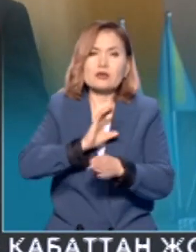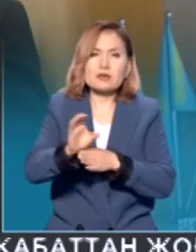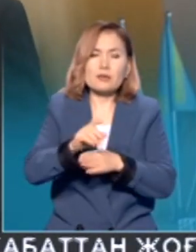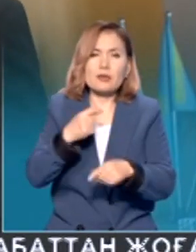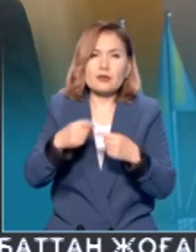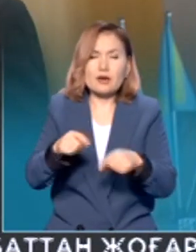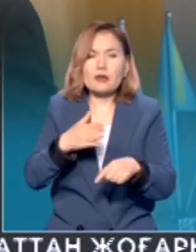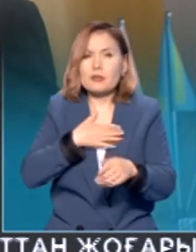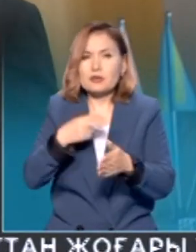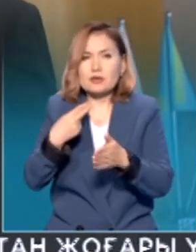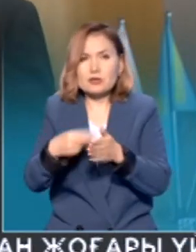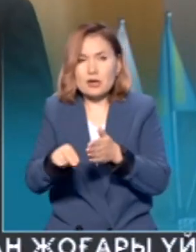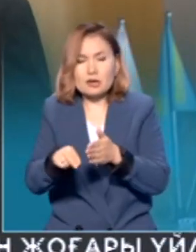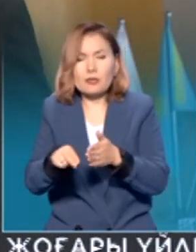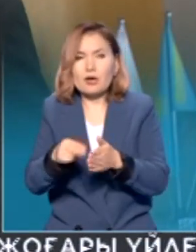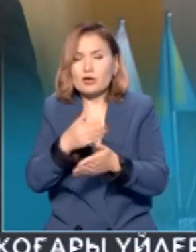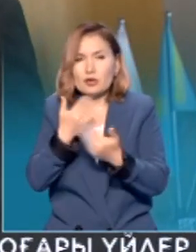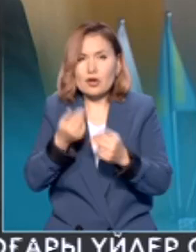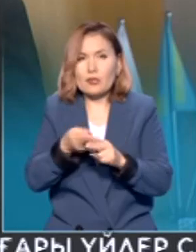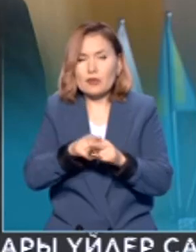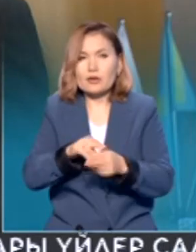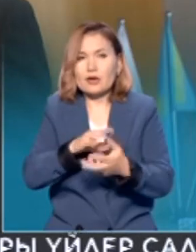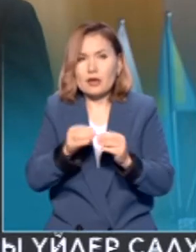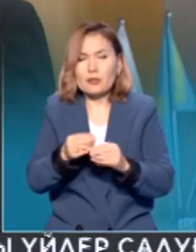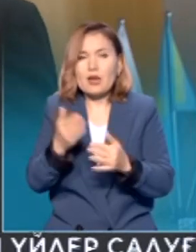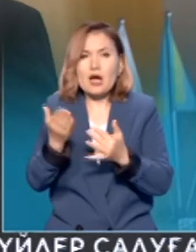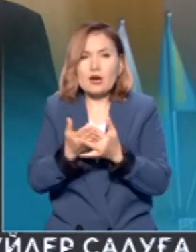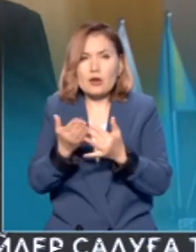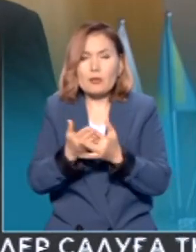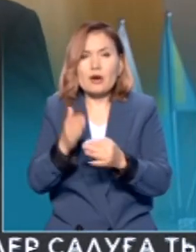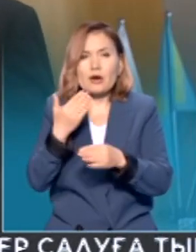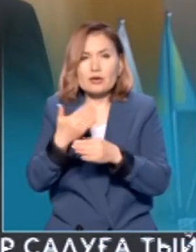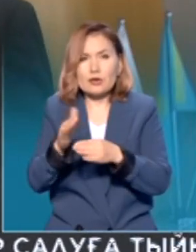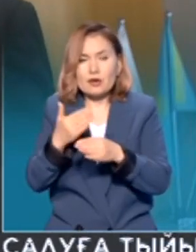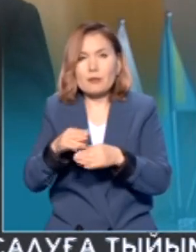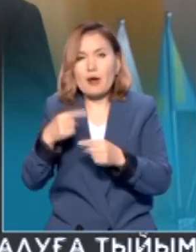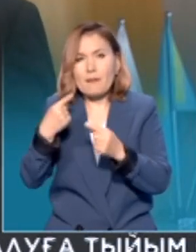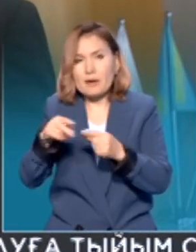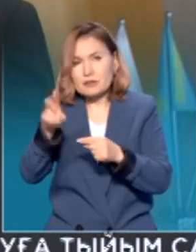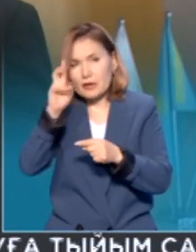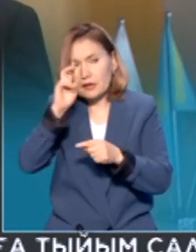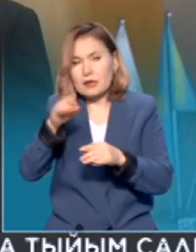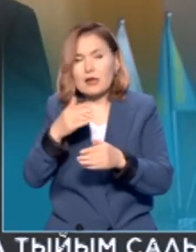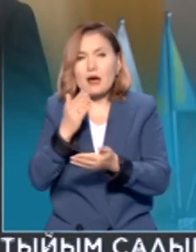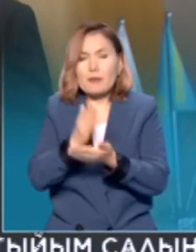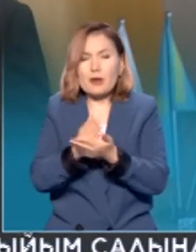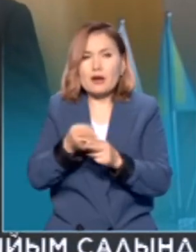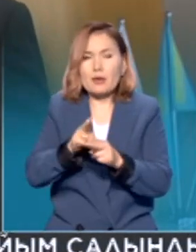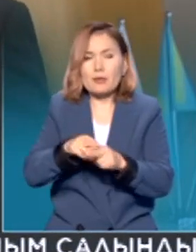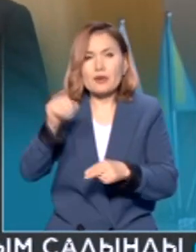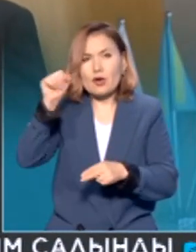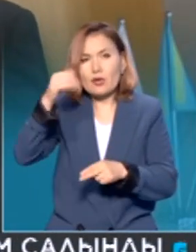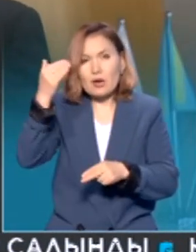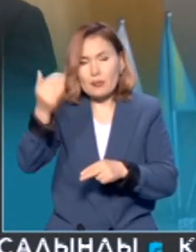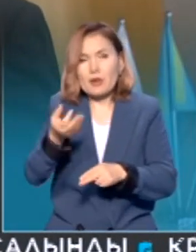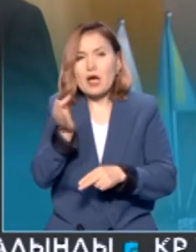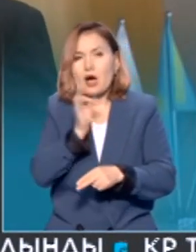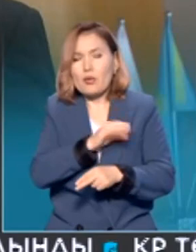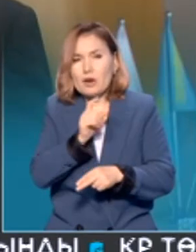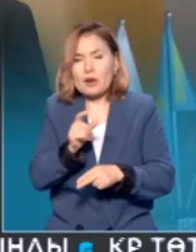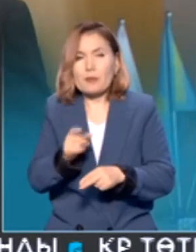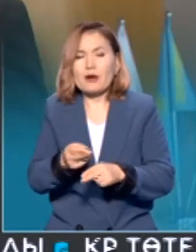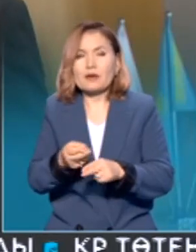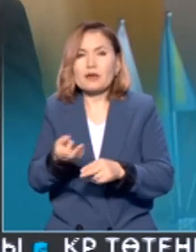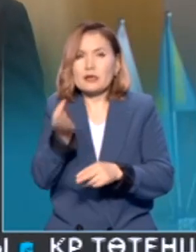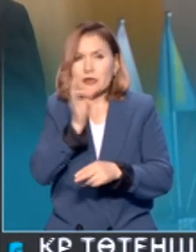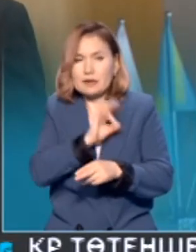бізден сатып алмайды. Өйткені оларға өнімін тұтынған үшін жеңілдетілген несие беретін басқа елдер бар. Сондықтан бізде мысалы Өзбекстандағы тұтынушыларға тиімді